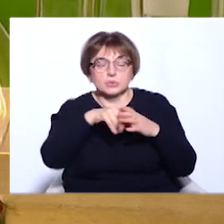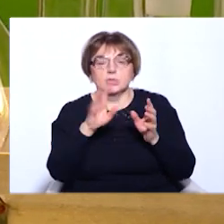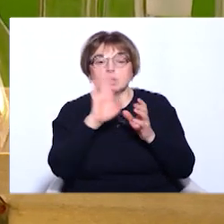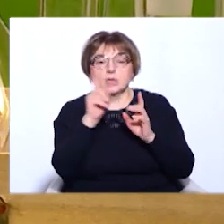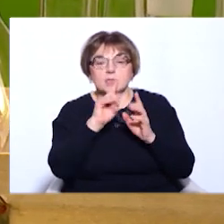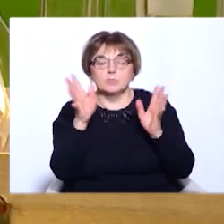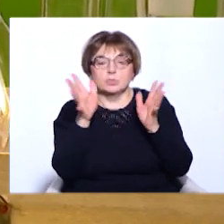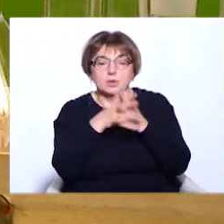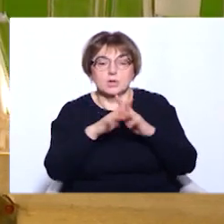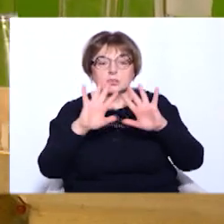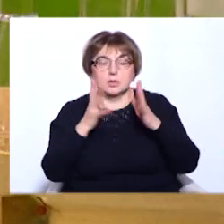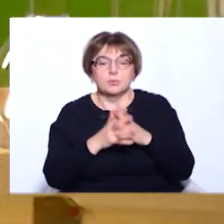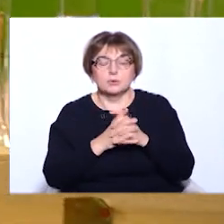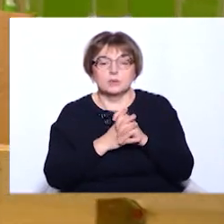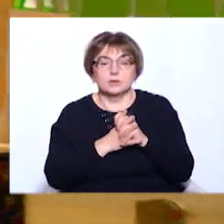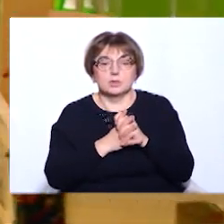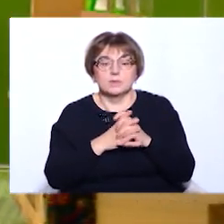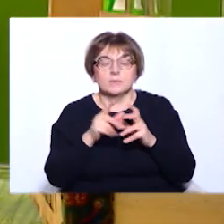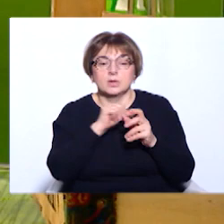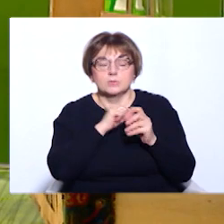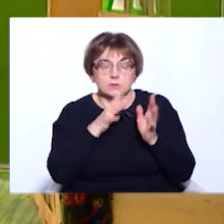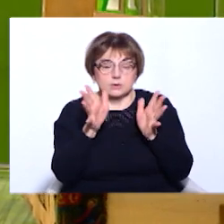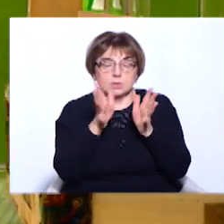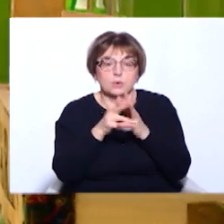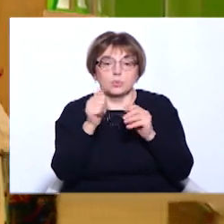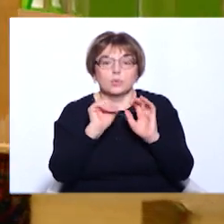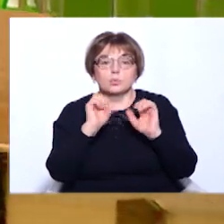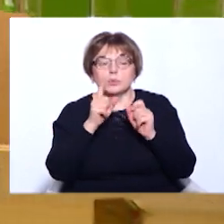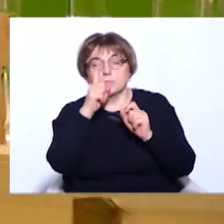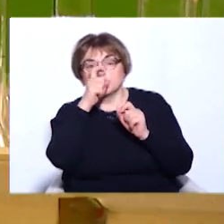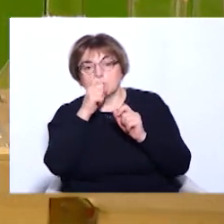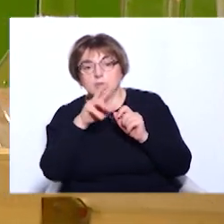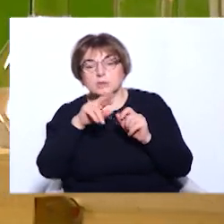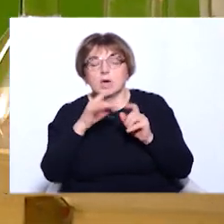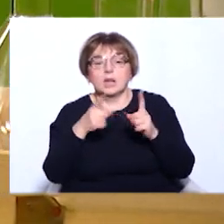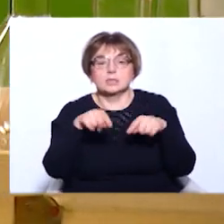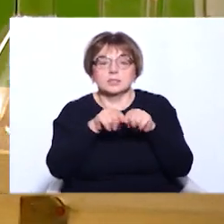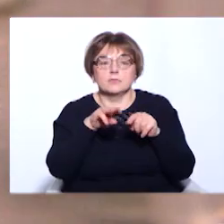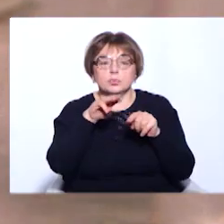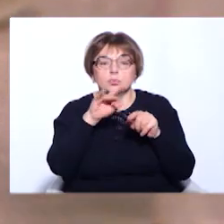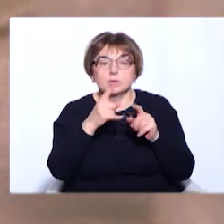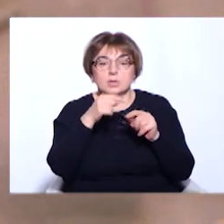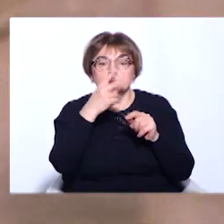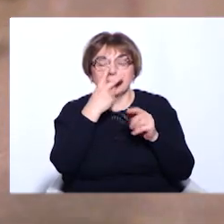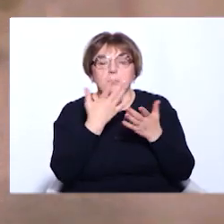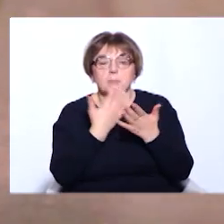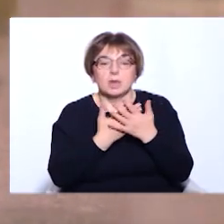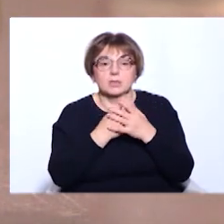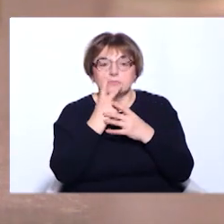რადგან ამფოტერული ბუნებისა, ის უნდა შევიდეს რეაქციაში მჟავასთანაც და რეაქციაში უნდა შევიდეს ტუტესთანაც,